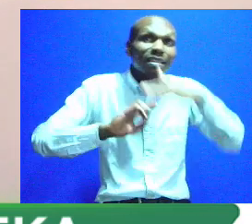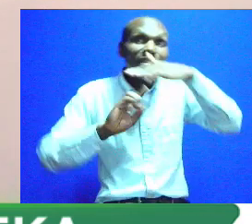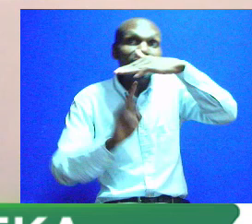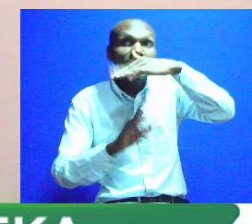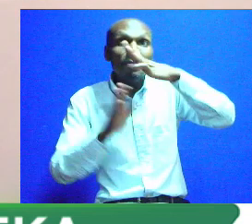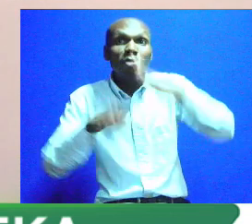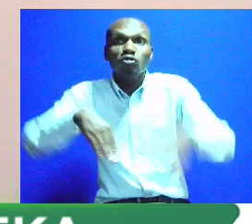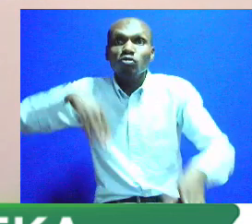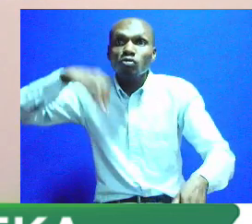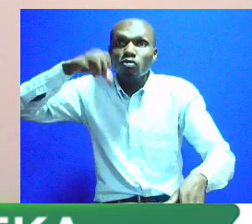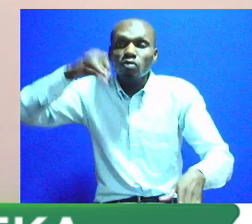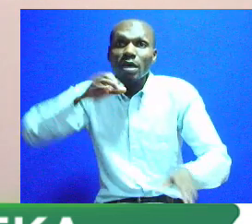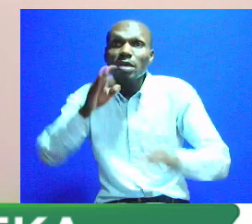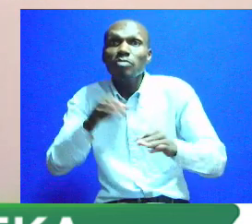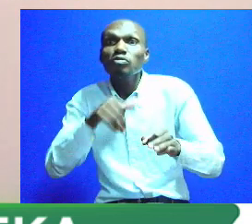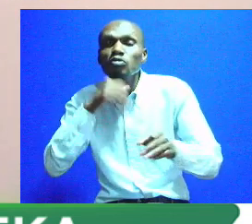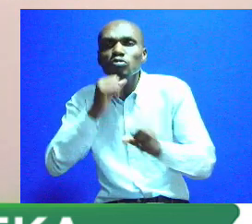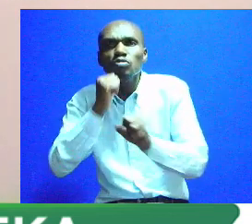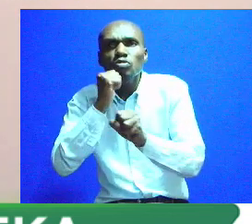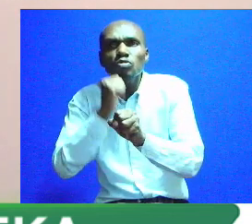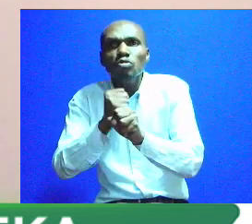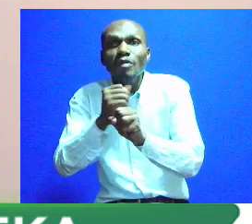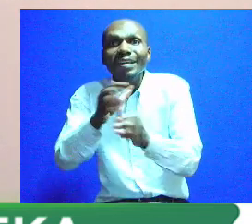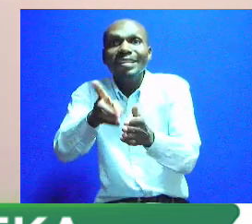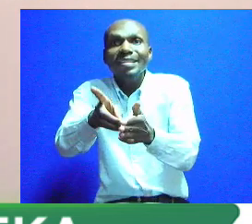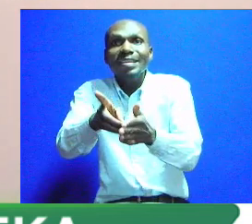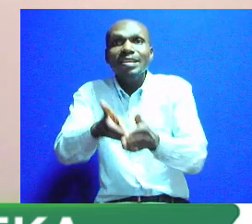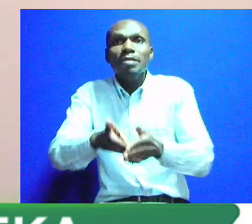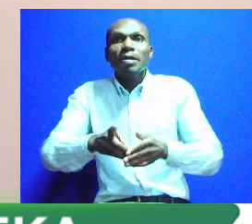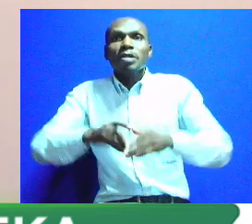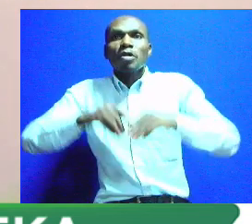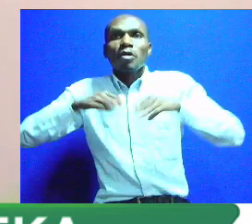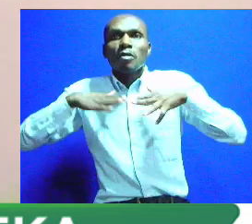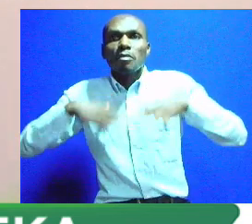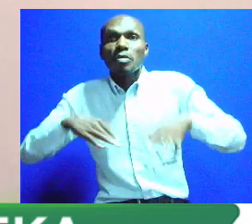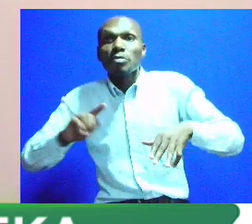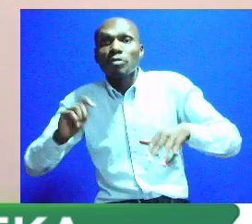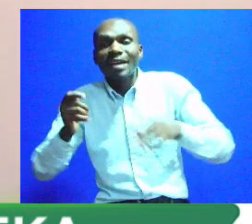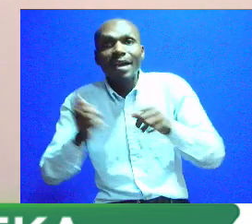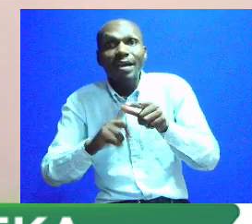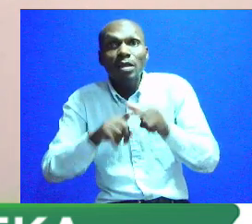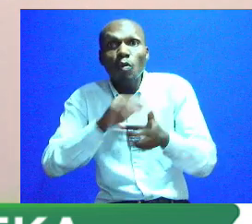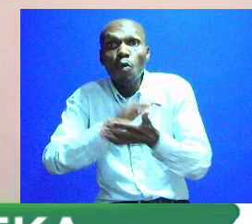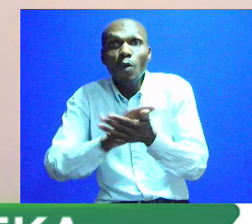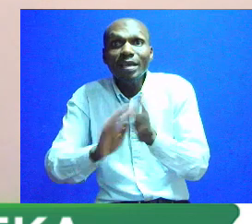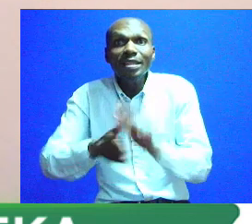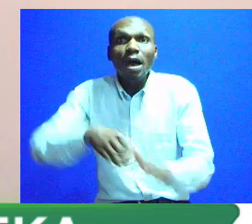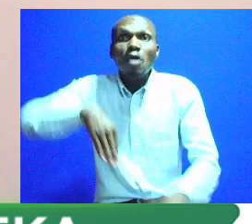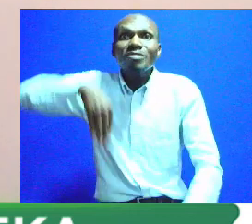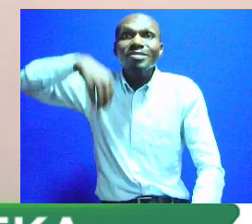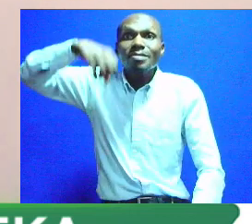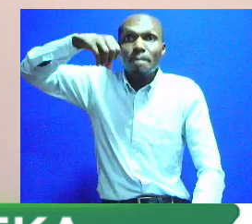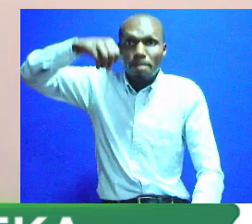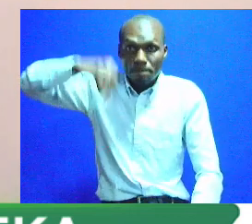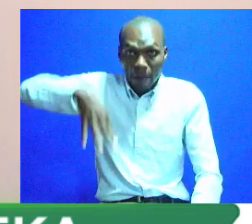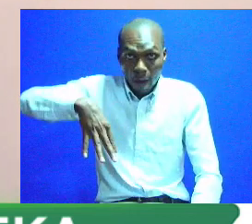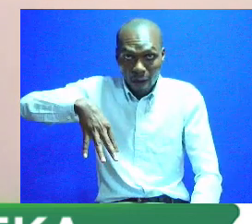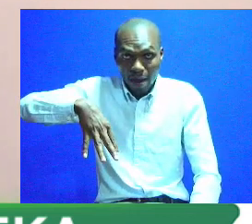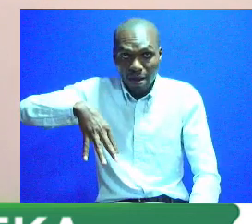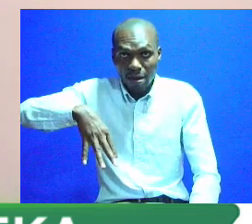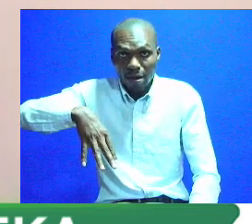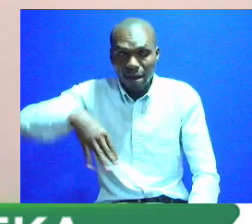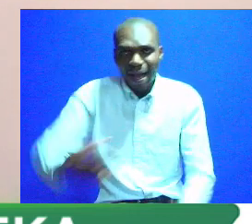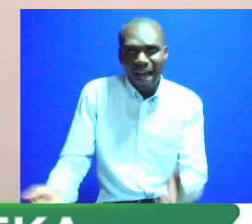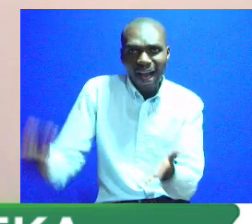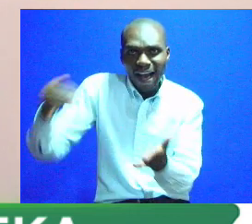chukoba kukirania anine ekerengo na maganio ya ava Kenya kubataka na nukuburo kwechinguru echo chia omolero